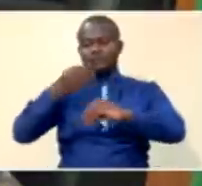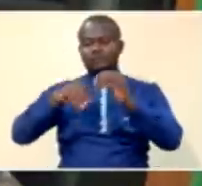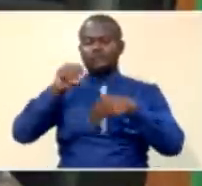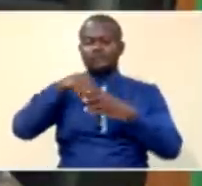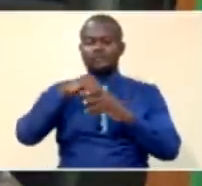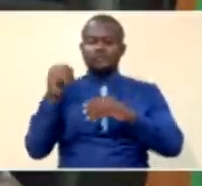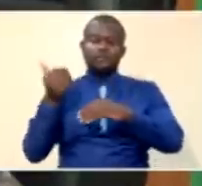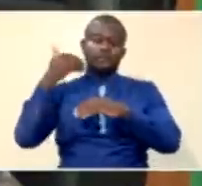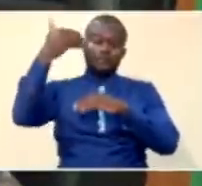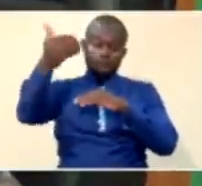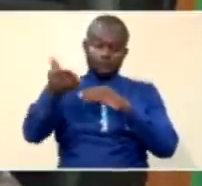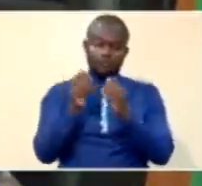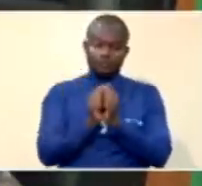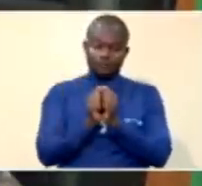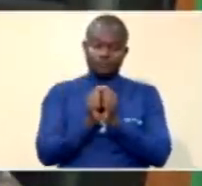bwo hanze